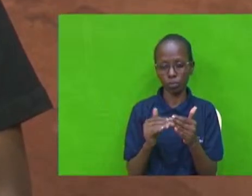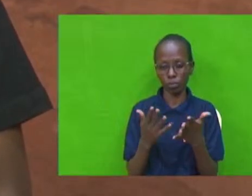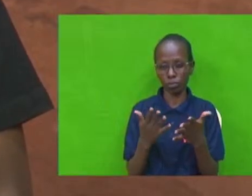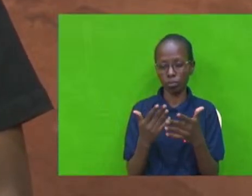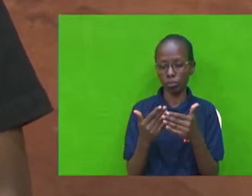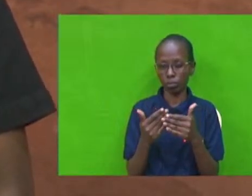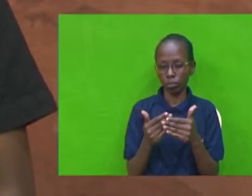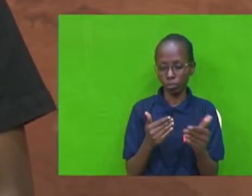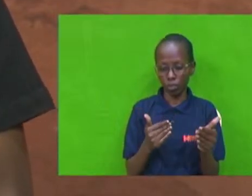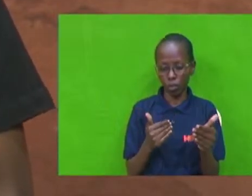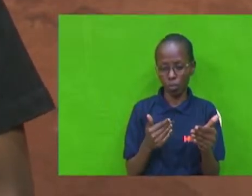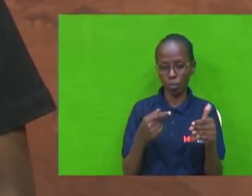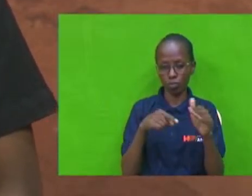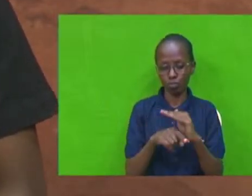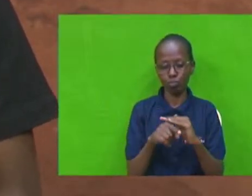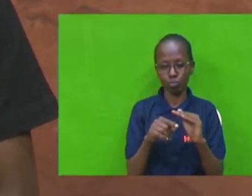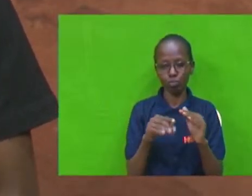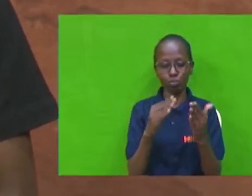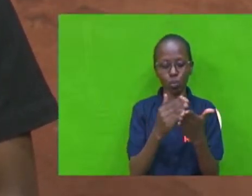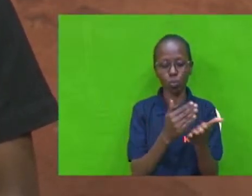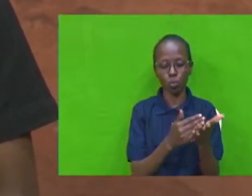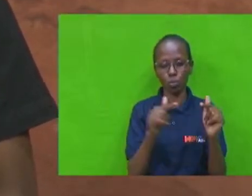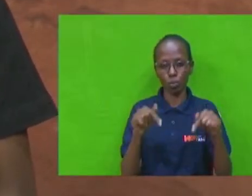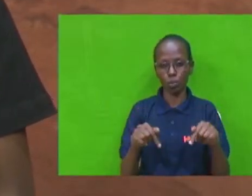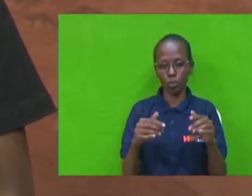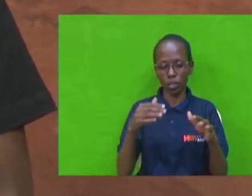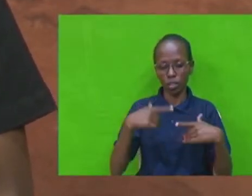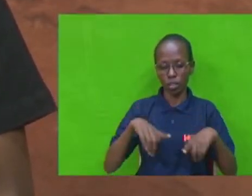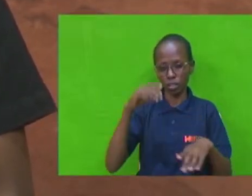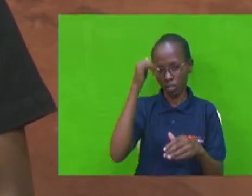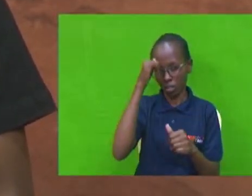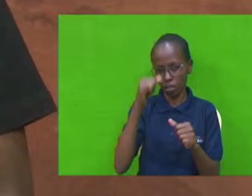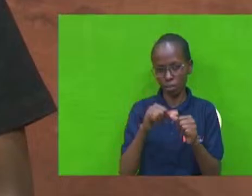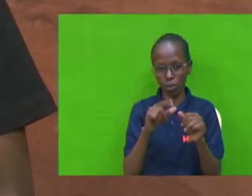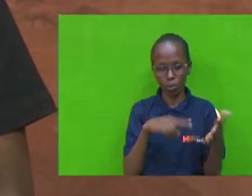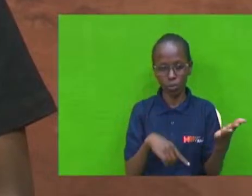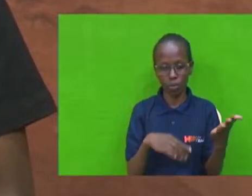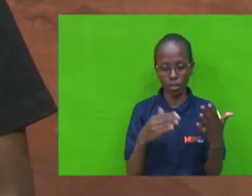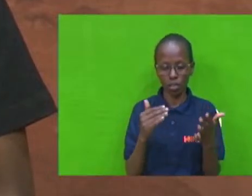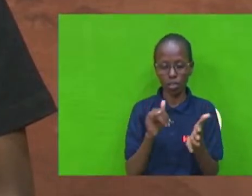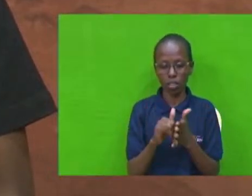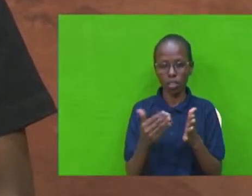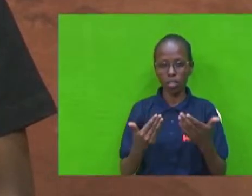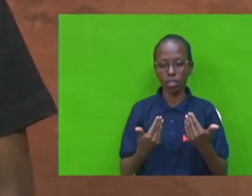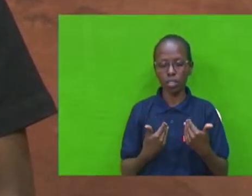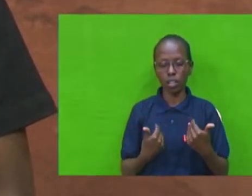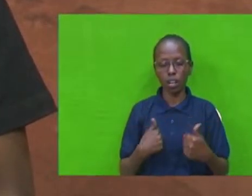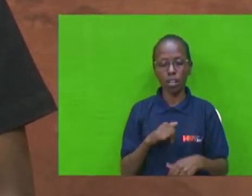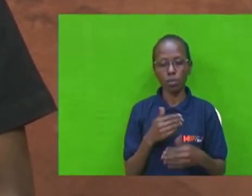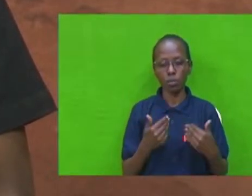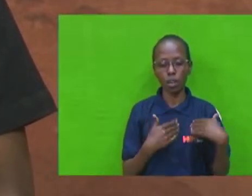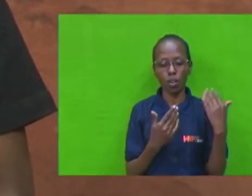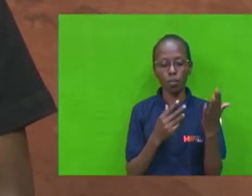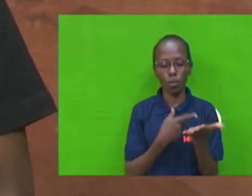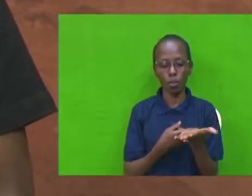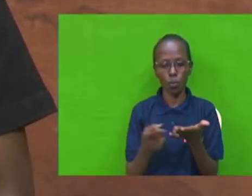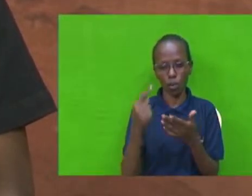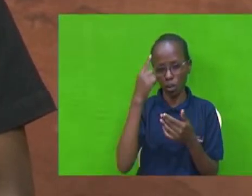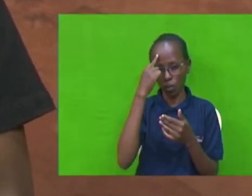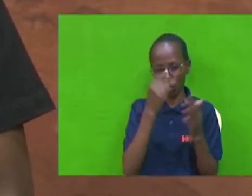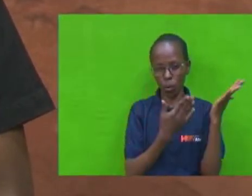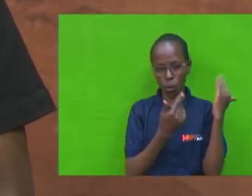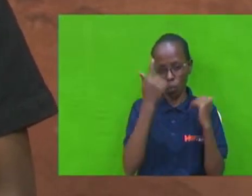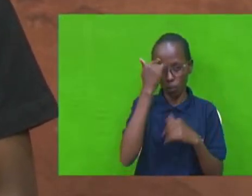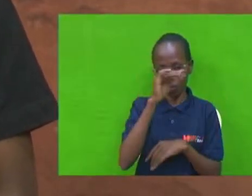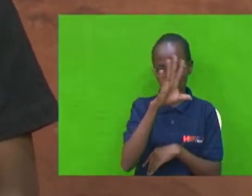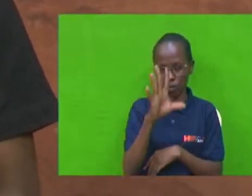kabla tuweze kuzama katika kipindi chetu, niweze kukumbusha tu kwamba tumekuwa na juma la kipekee tumaini la